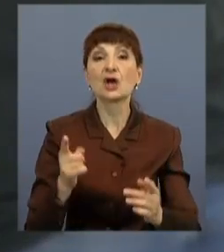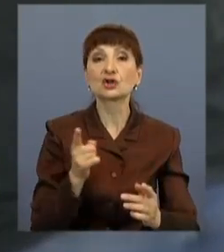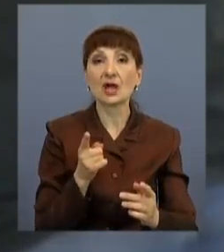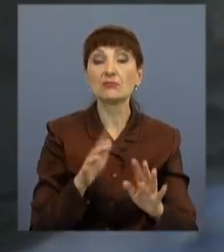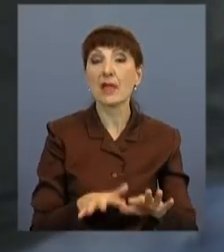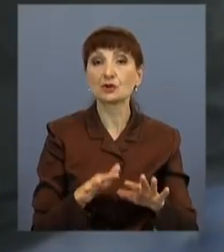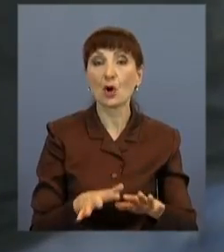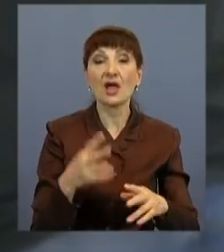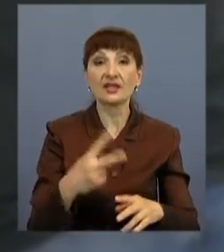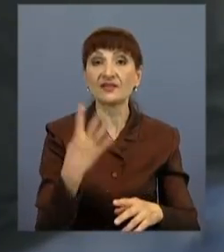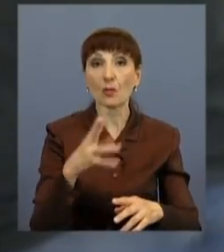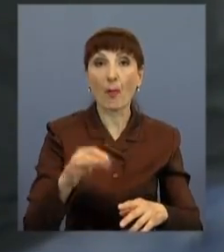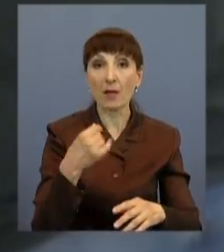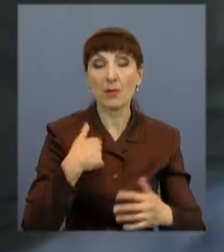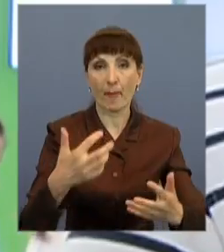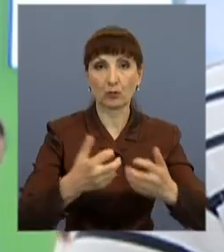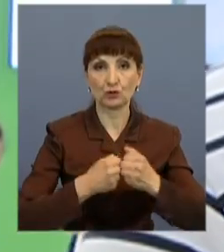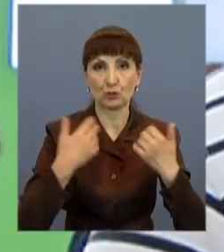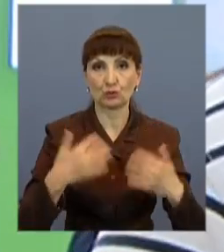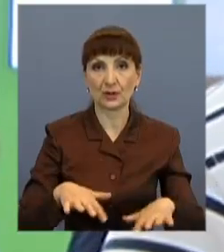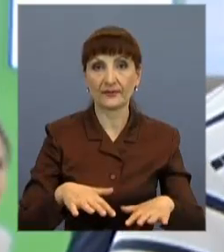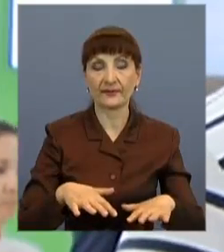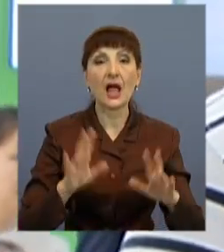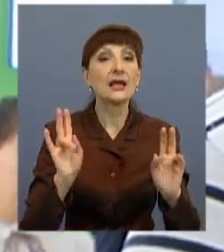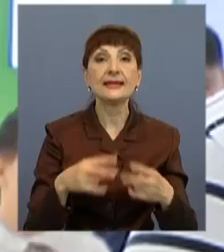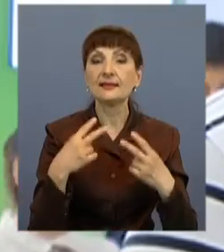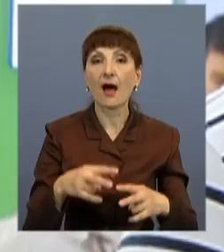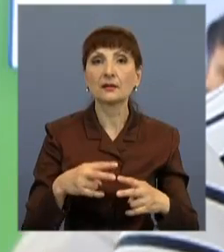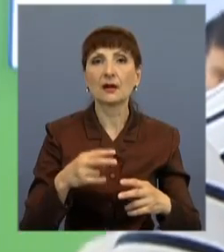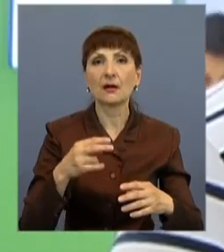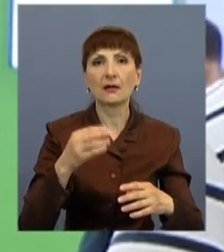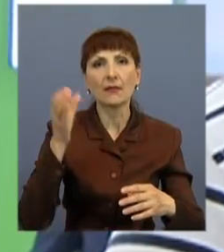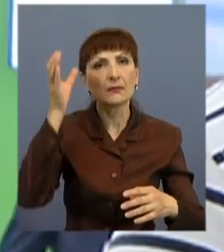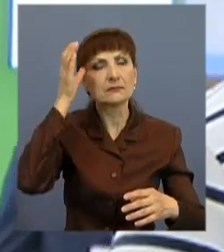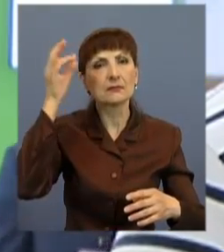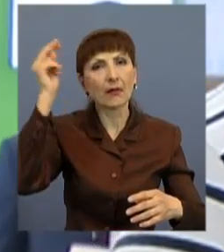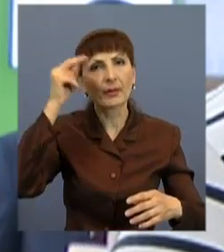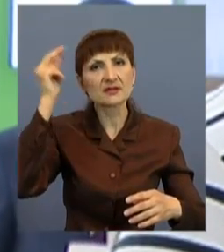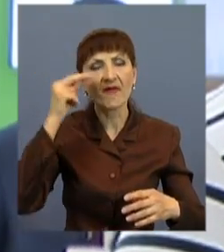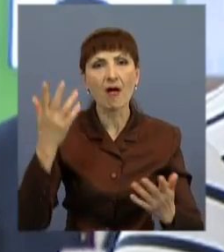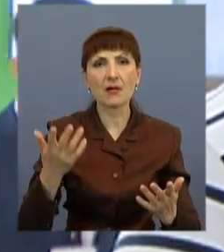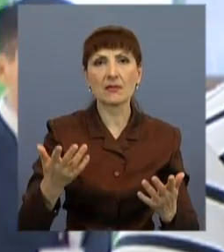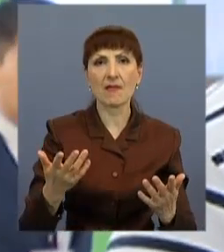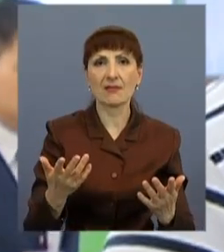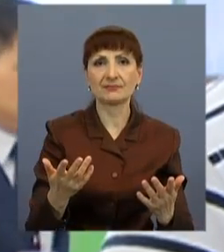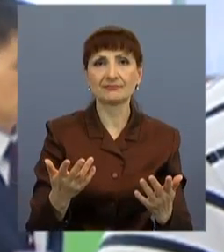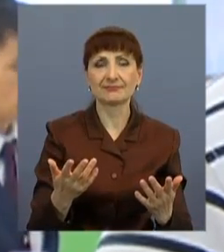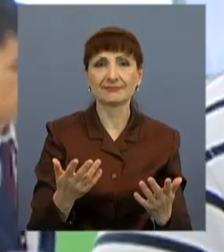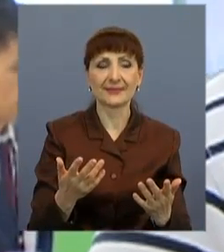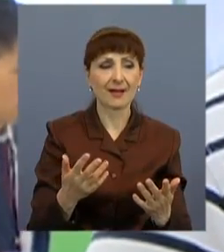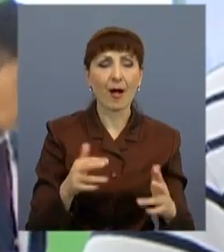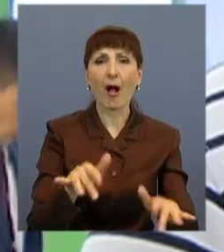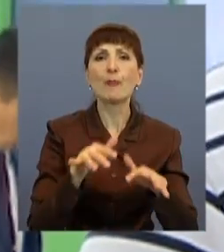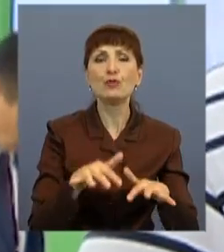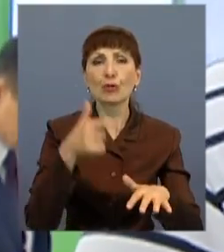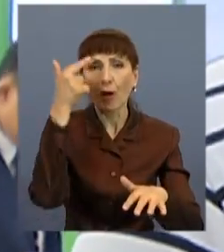места. И 24 мая мы получили. В принципе, не нужно владеть там, не знаю, какой-то... сверхъестественной компьютерной